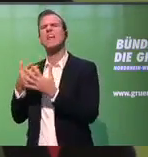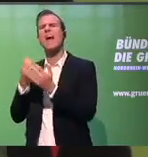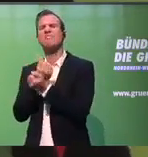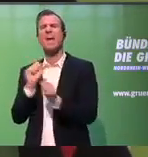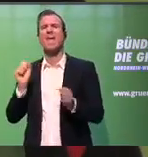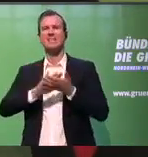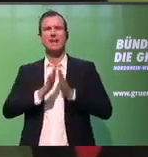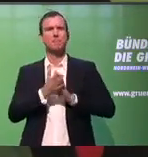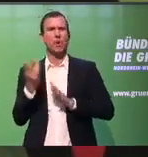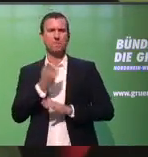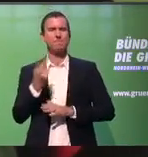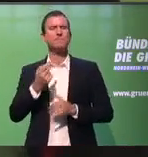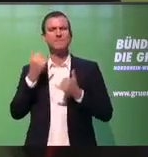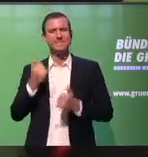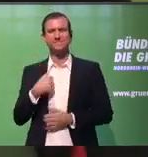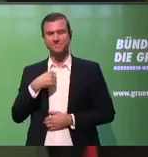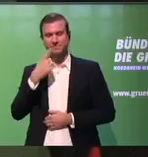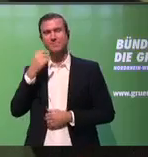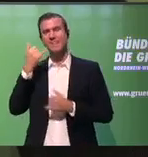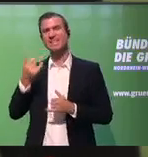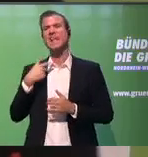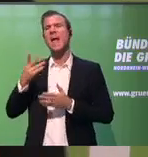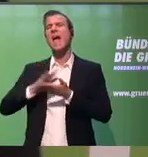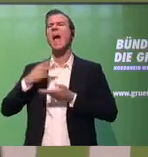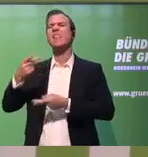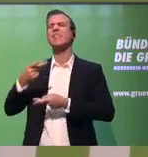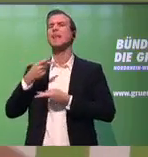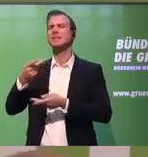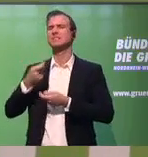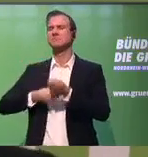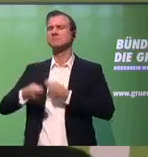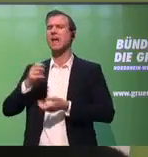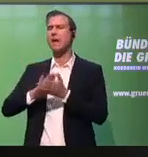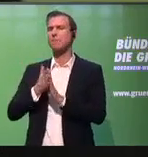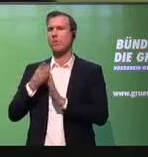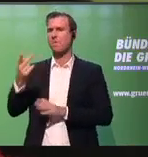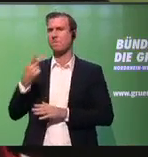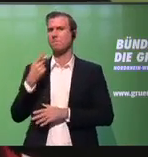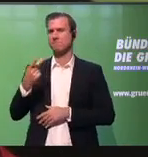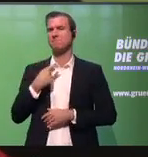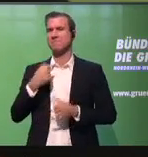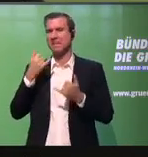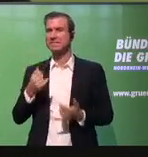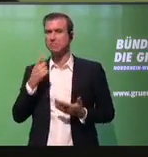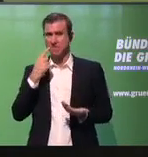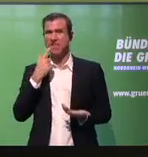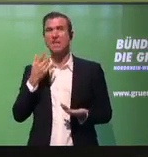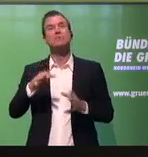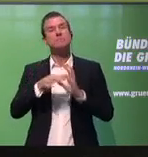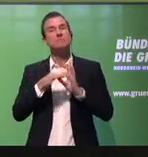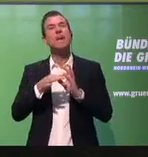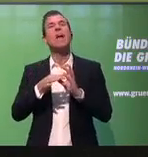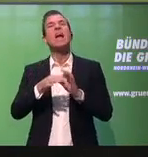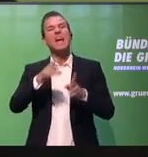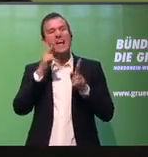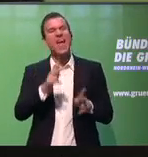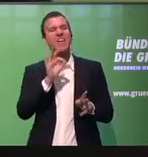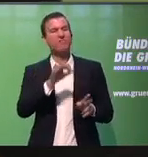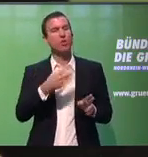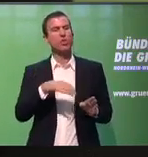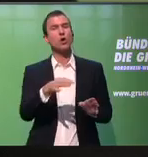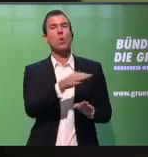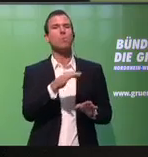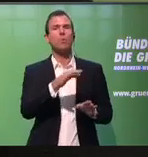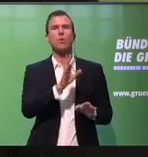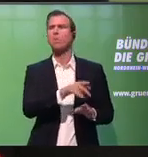EU-USA-Freihandelsabkommen. Weil wir machen gerade Handelsabkommen oder die EU macht gerade Handelsabkommen, die ganz oft die Rechte von Kommunen verkaufen.